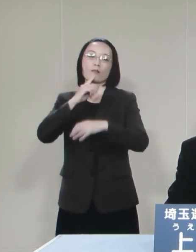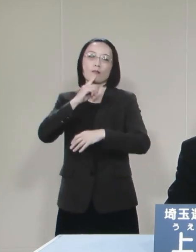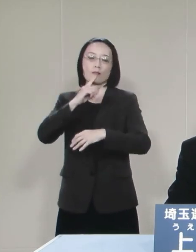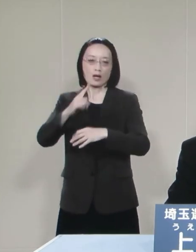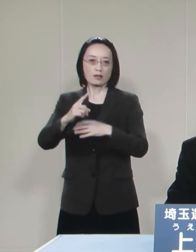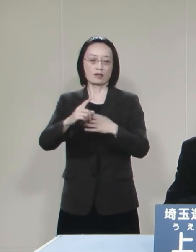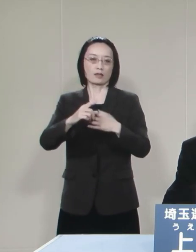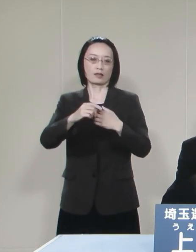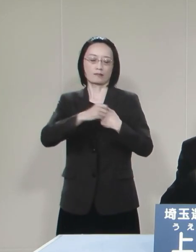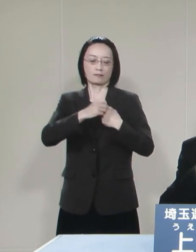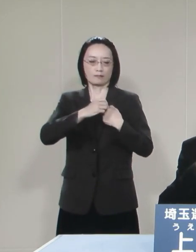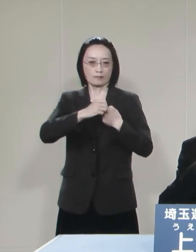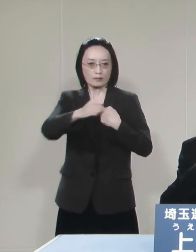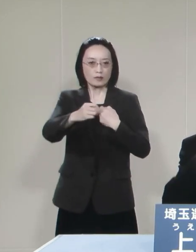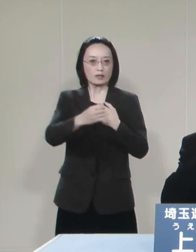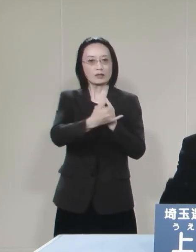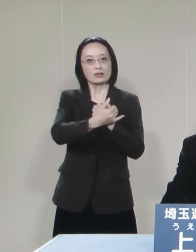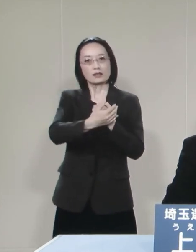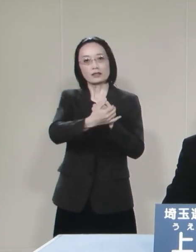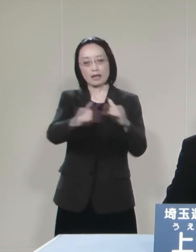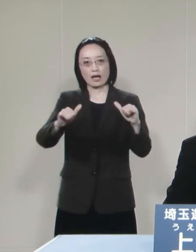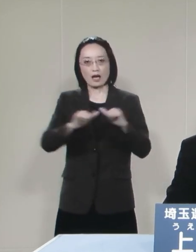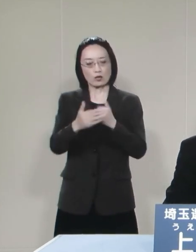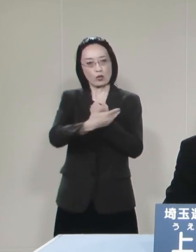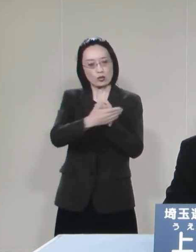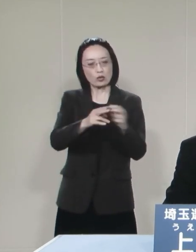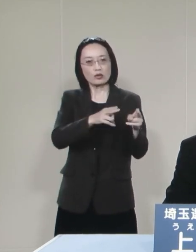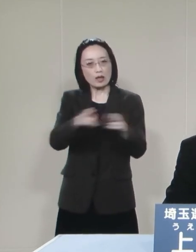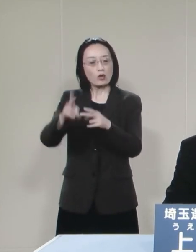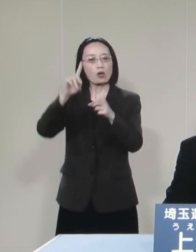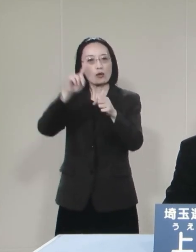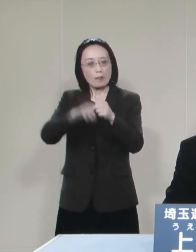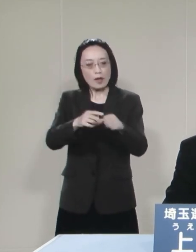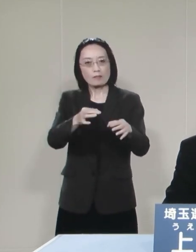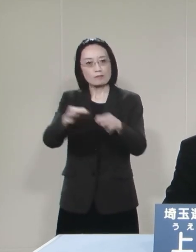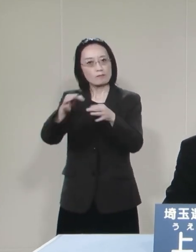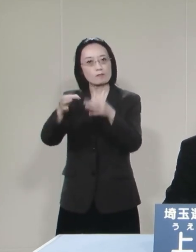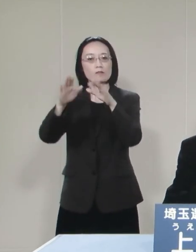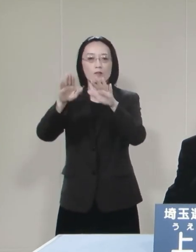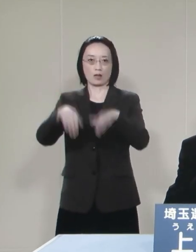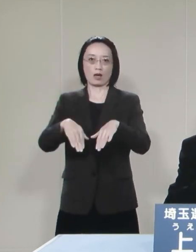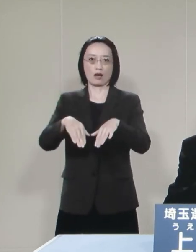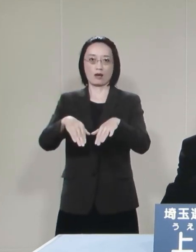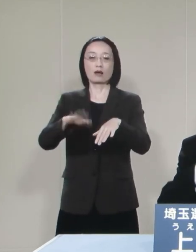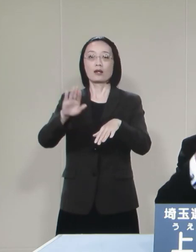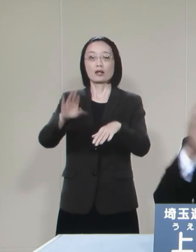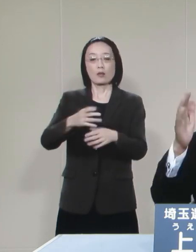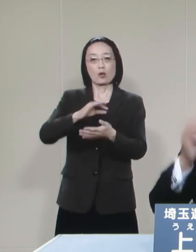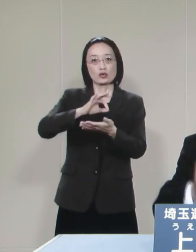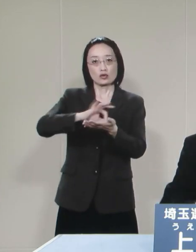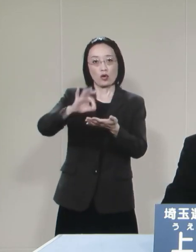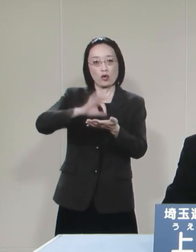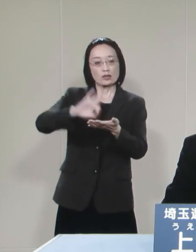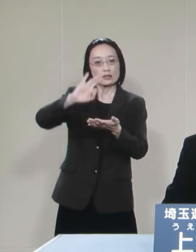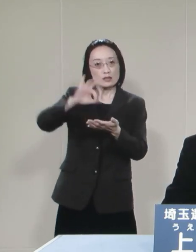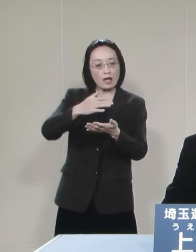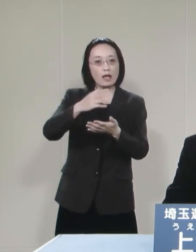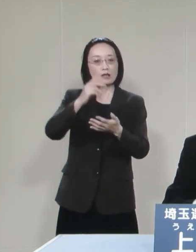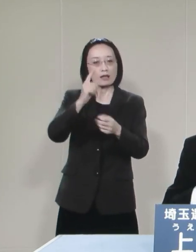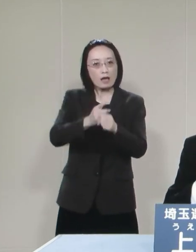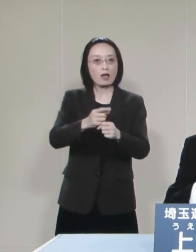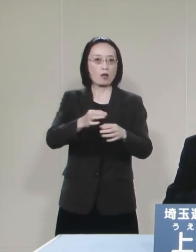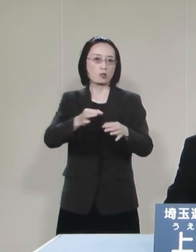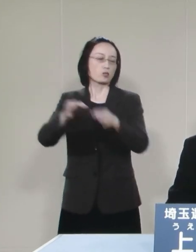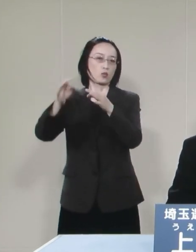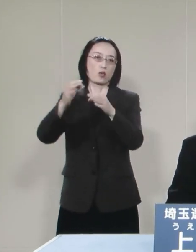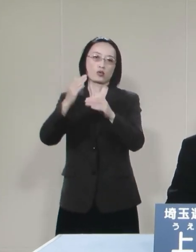持続可能な社会保障制度を作るという名目でした。でも消費税だけが先行しています。未